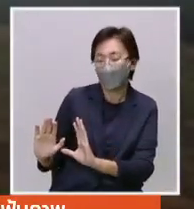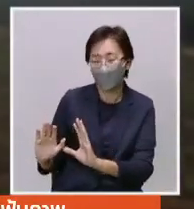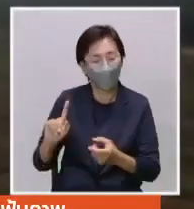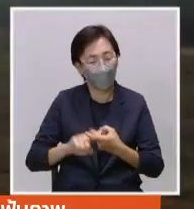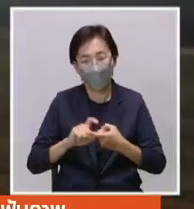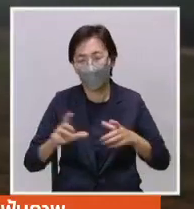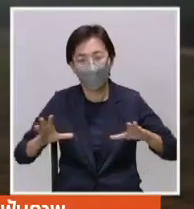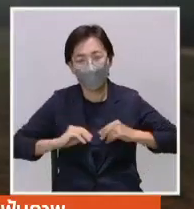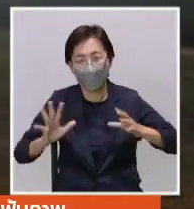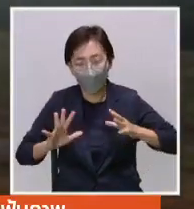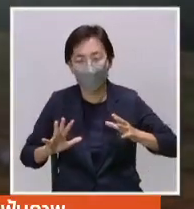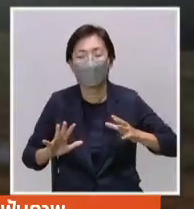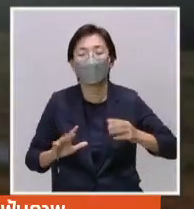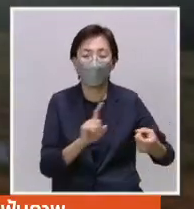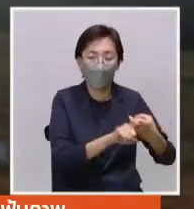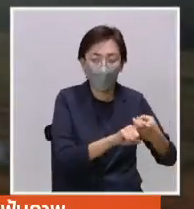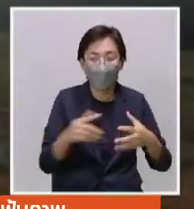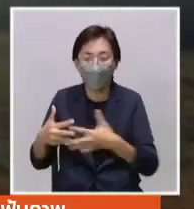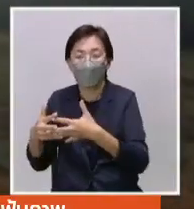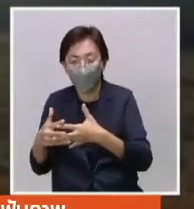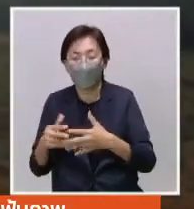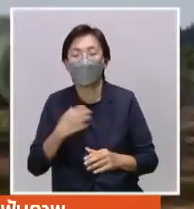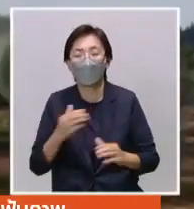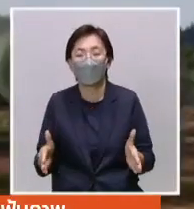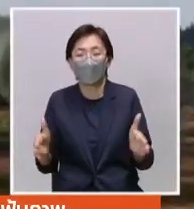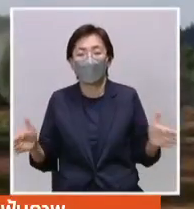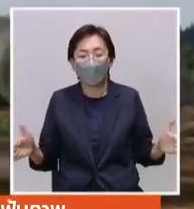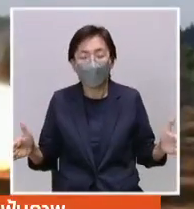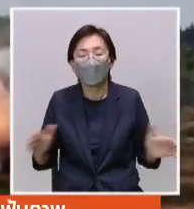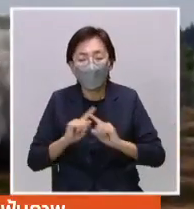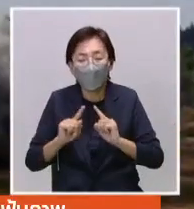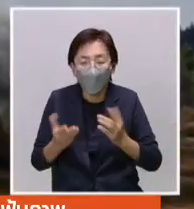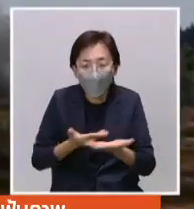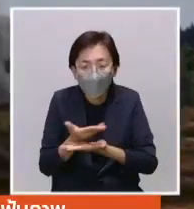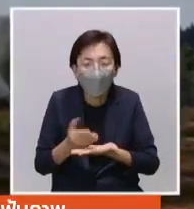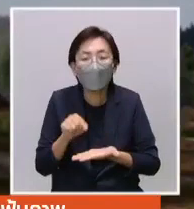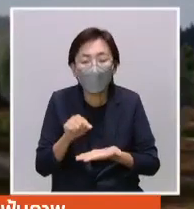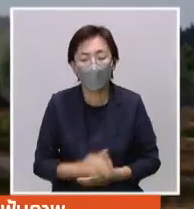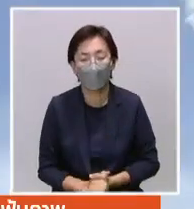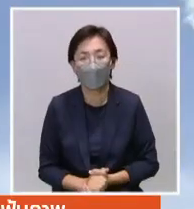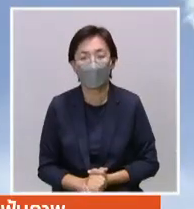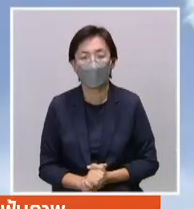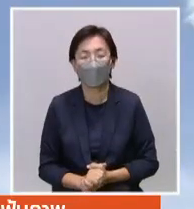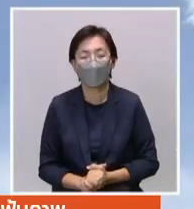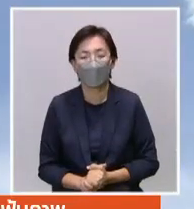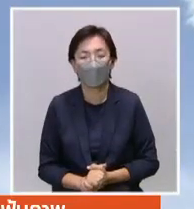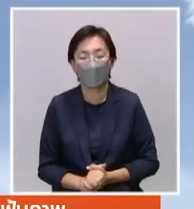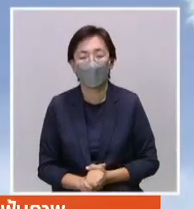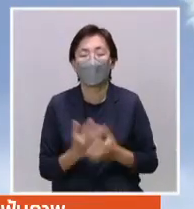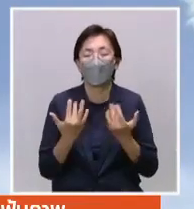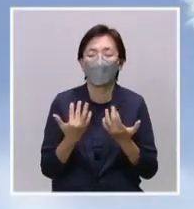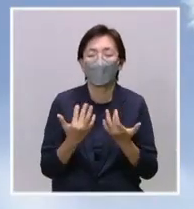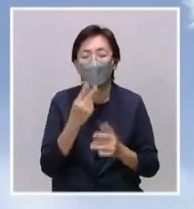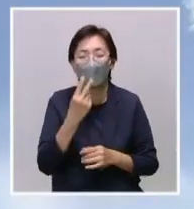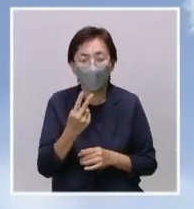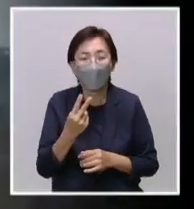หรืออย่างไรนะคะเรียกว่าต่างฝ่ายต่างก็ต้องการให้อีกฝ่ายยอมถอยก่อนในการเจรจาครั้งนี้ค่ะค่ะคุณเกมคุณพลอยคุณผู้ชมคะต้องจับ